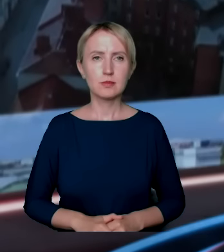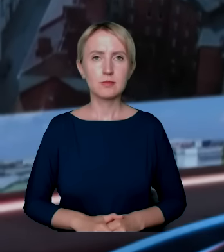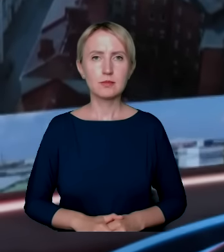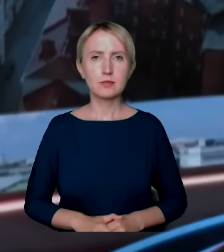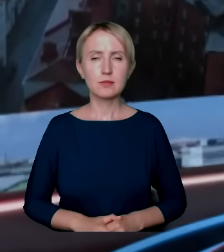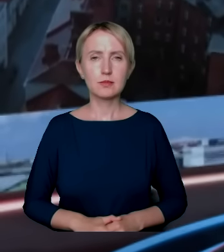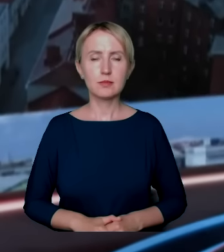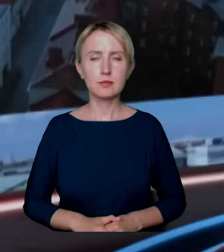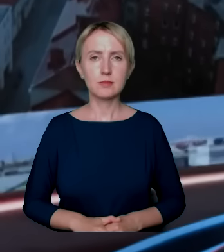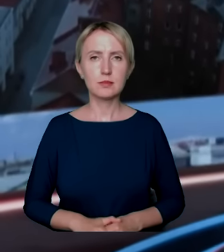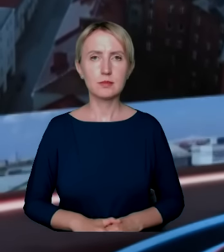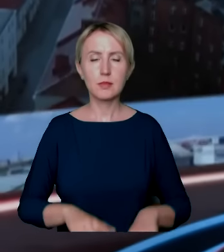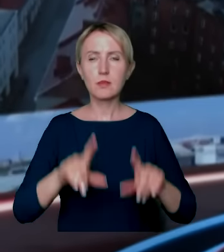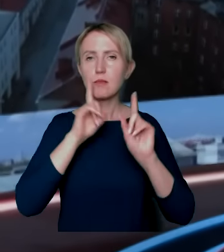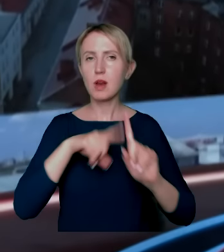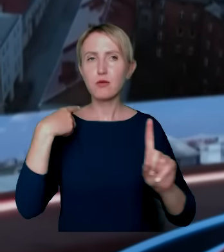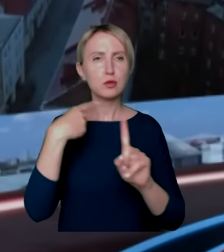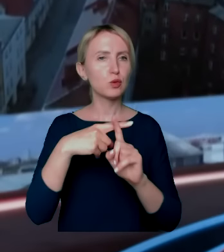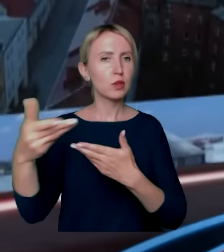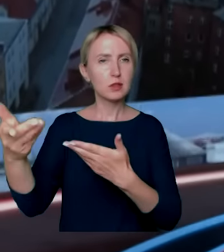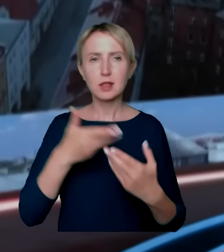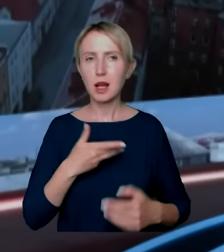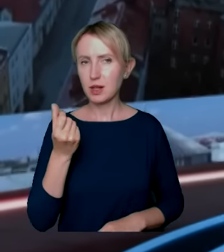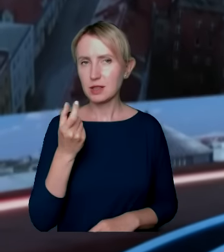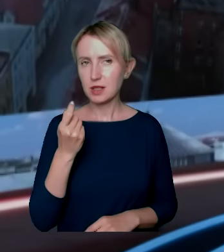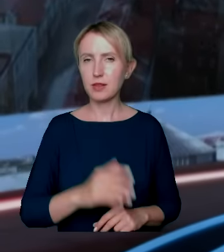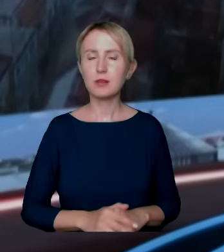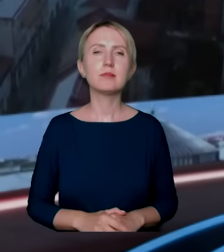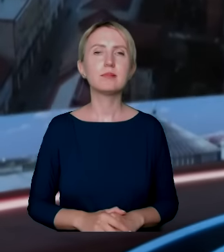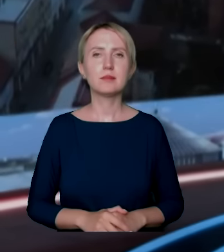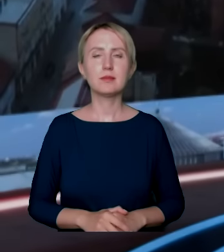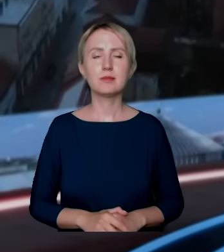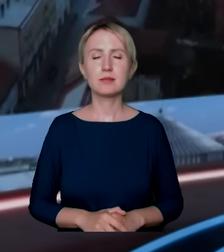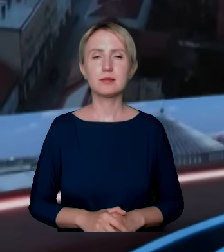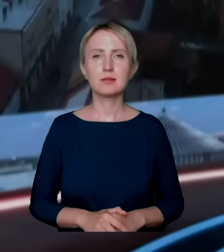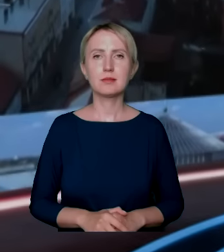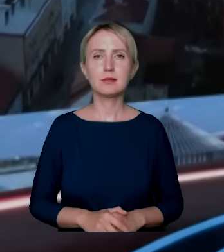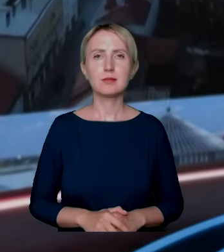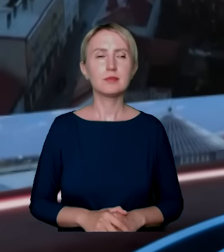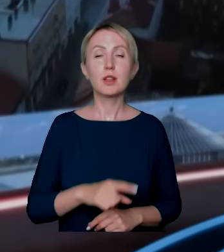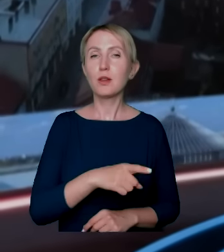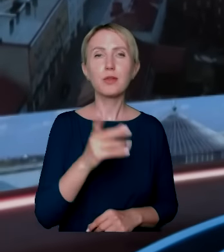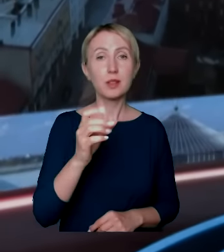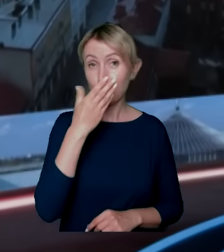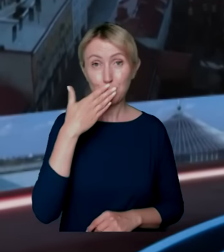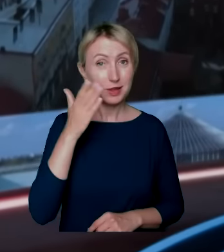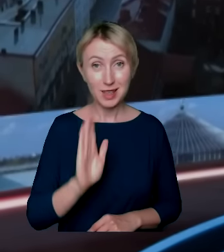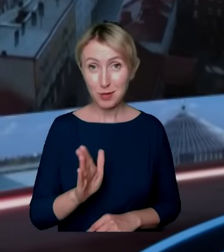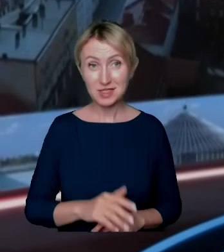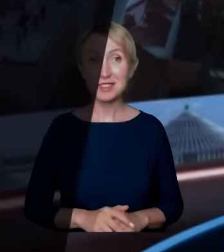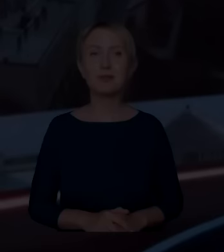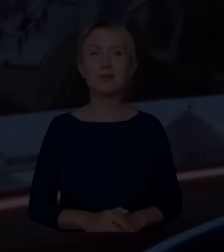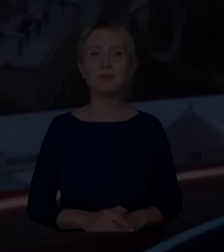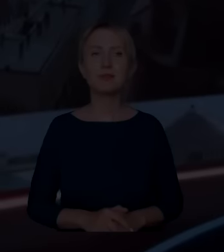Na prawdziwego plusa zapraszamy już za chwilę. Do Telewizji Republika oczywiście. Nie będą Państwo zawiedzeni. Do